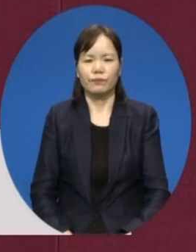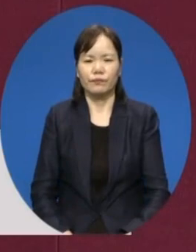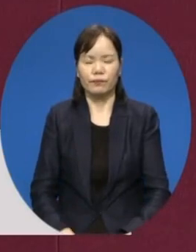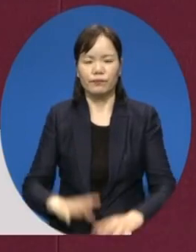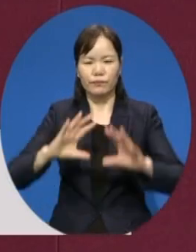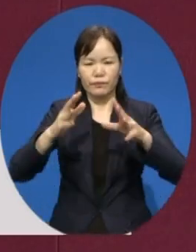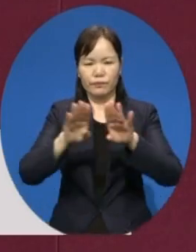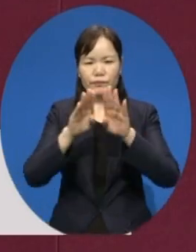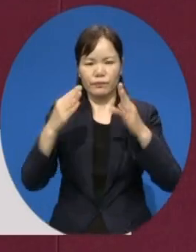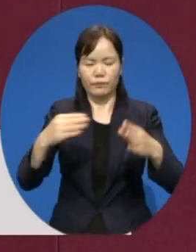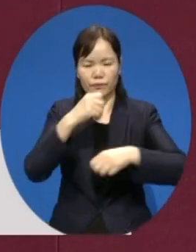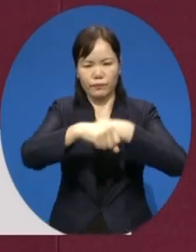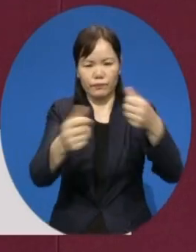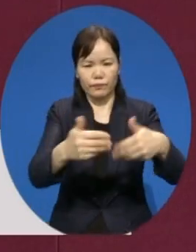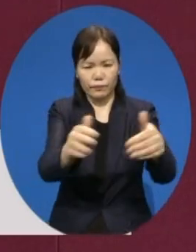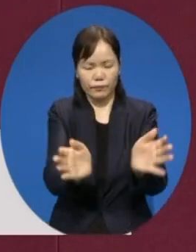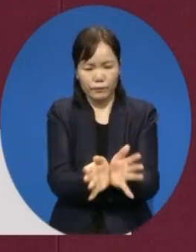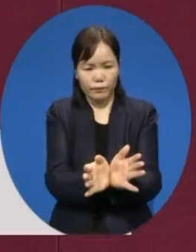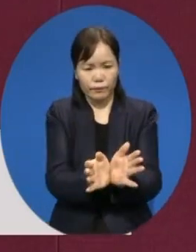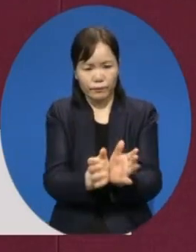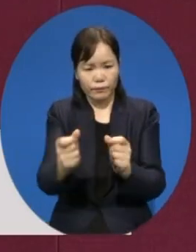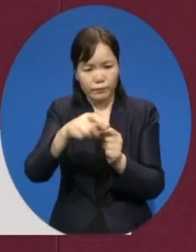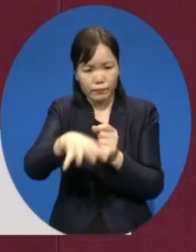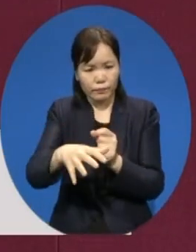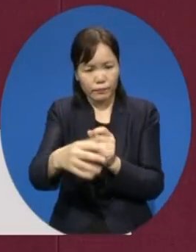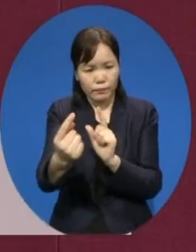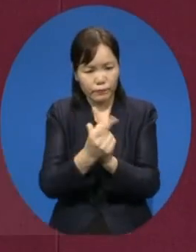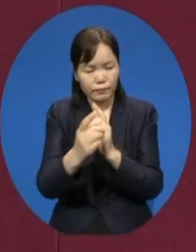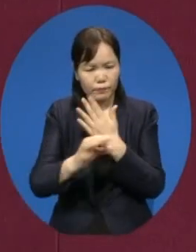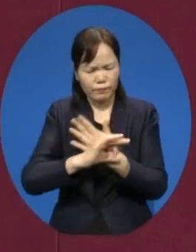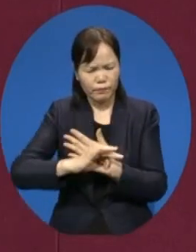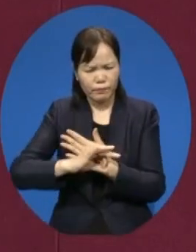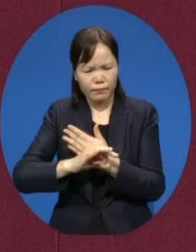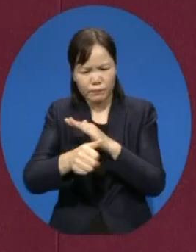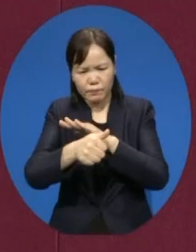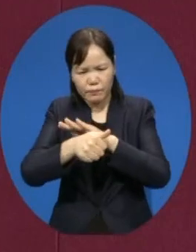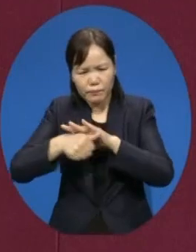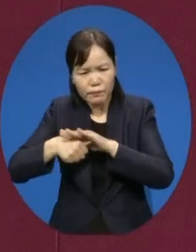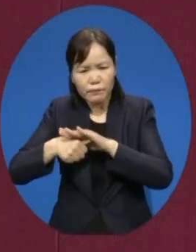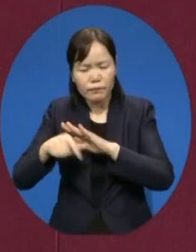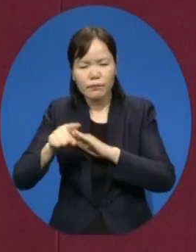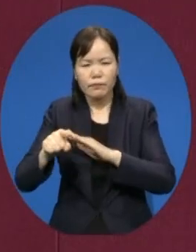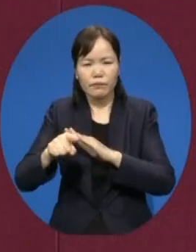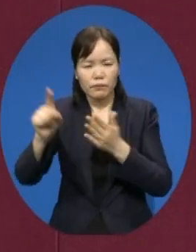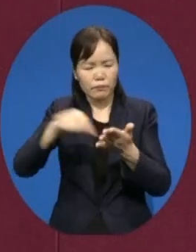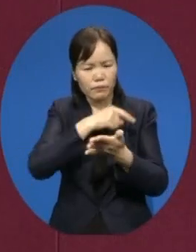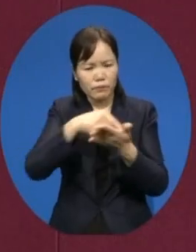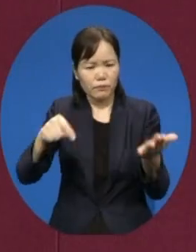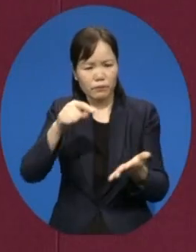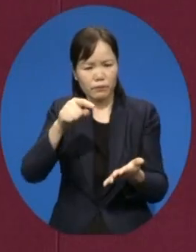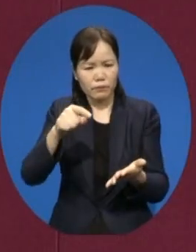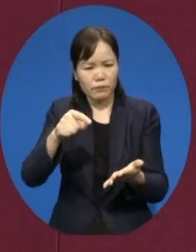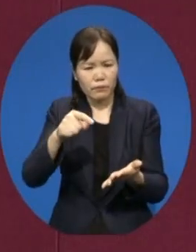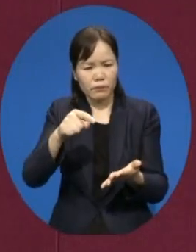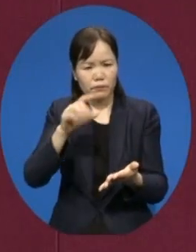개국공신 민노총 앞에만 서면 작아지는 겁니까? 아직도 민노총 앞에 민노총에 갚아야 될 청구서가 남아 있는